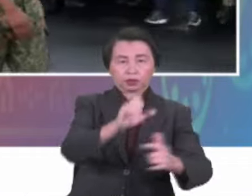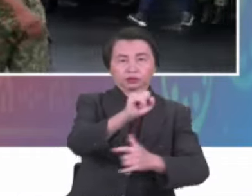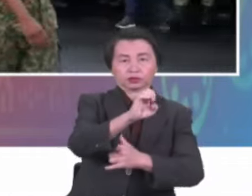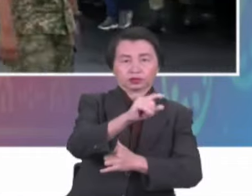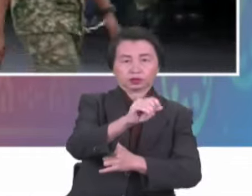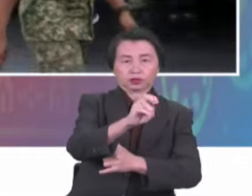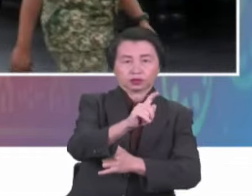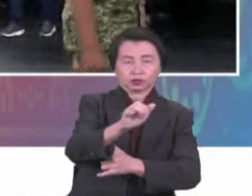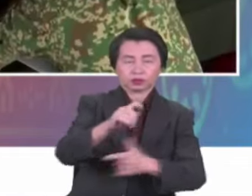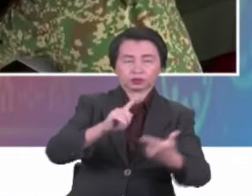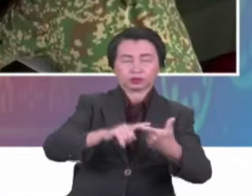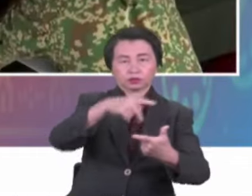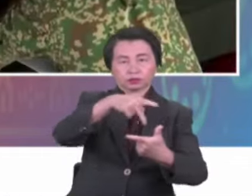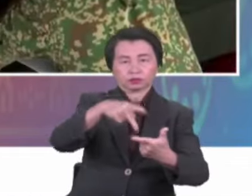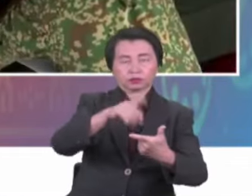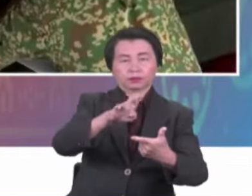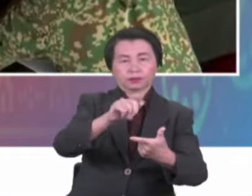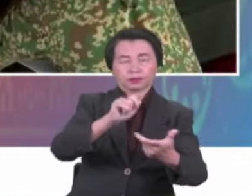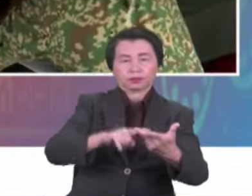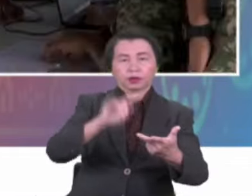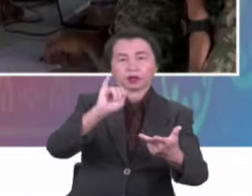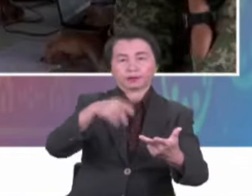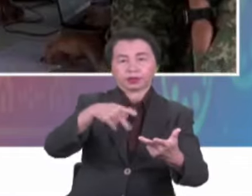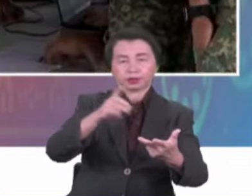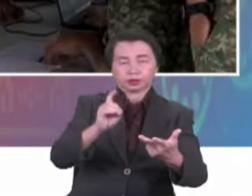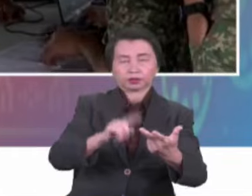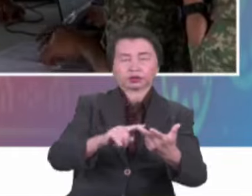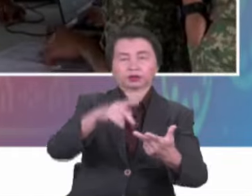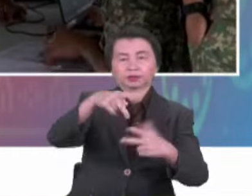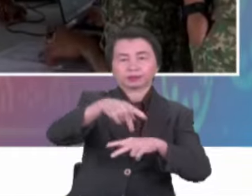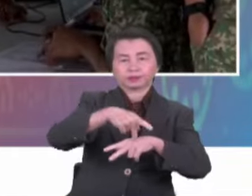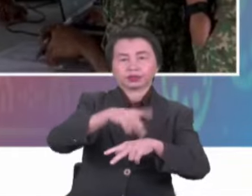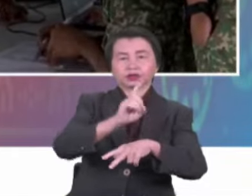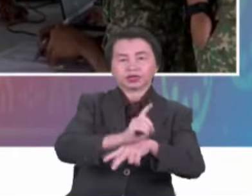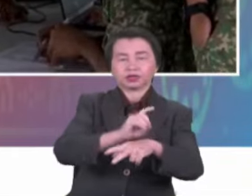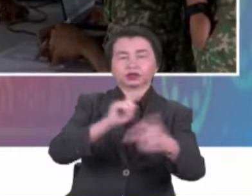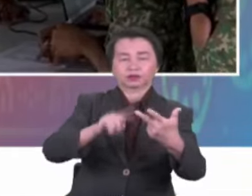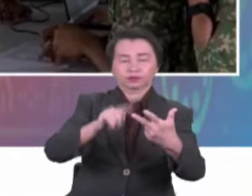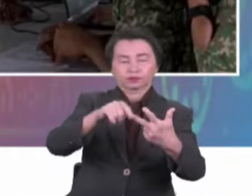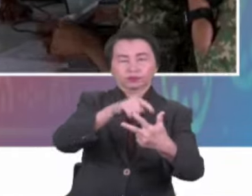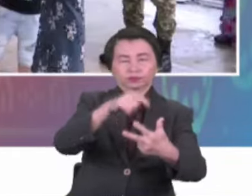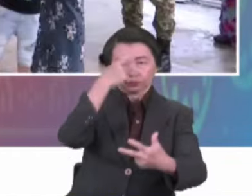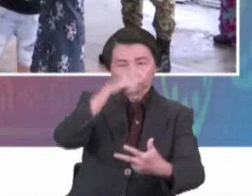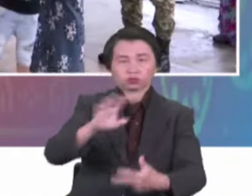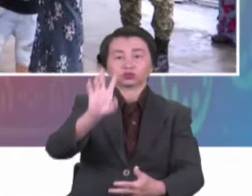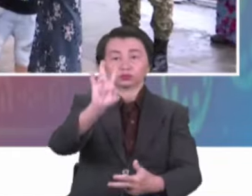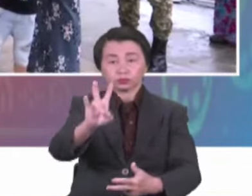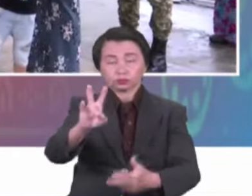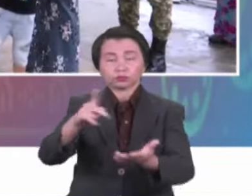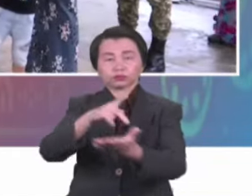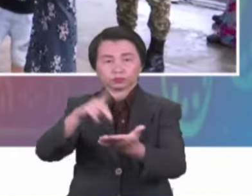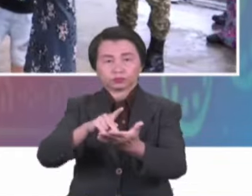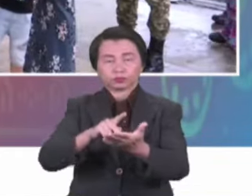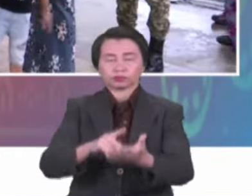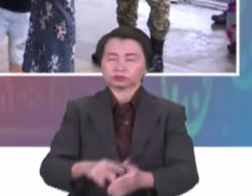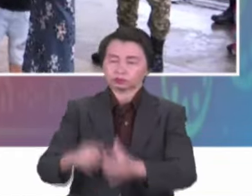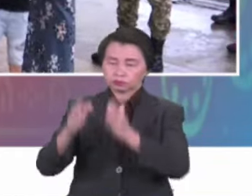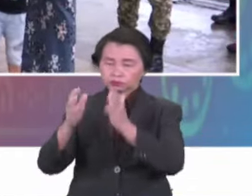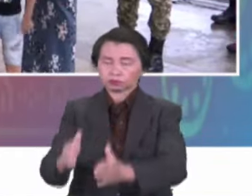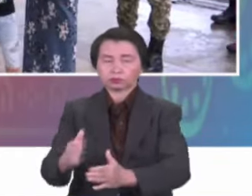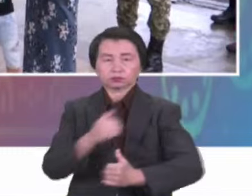Segenting, Pusasda dan IPD Port Eason untuk 7 pusat mengundi. Dan pengundi berdaftar